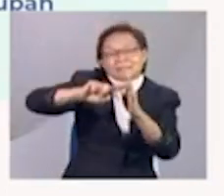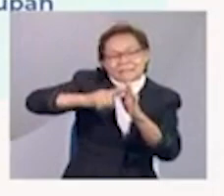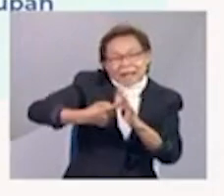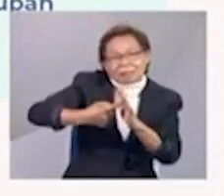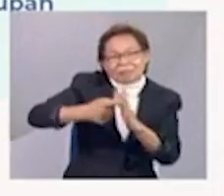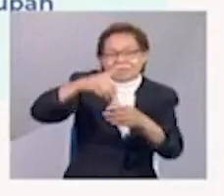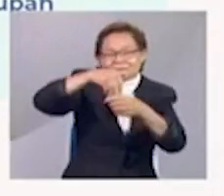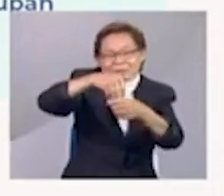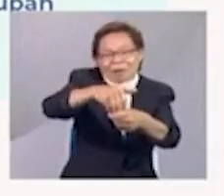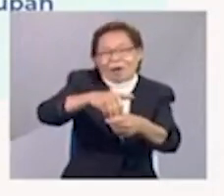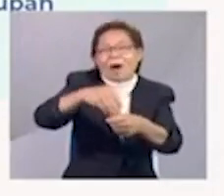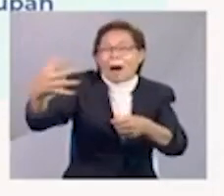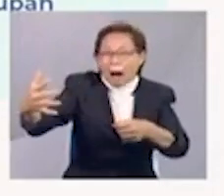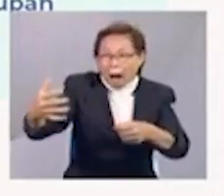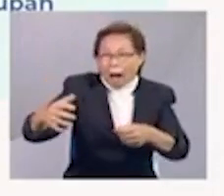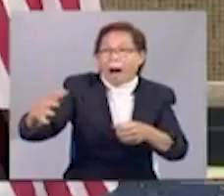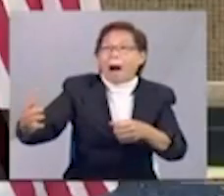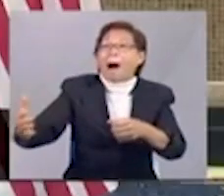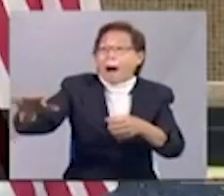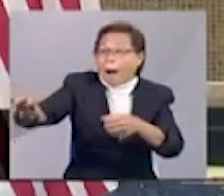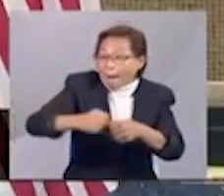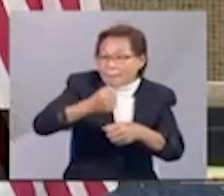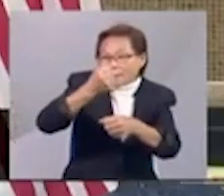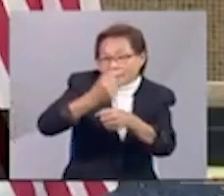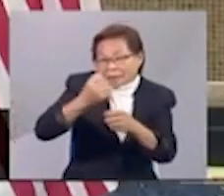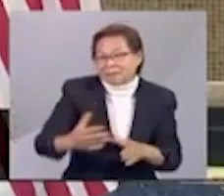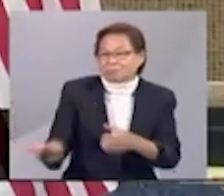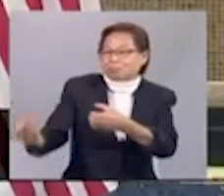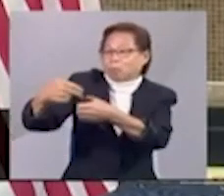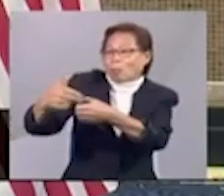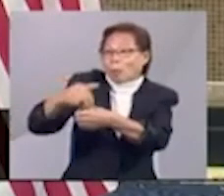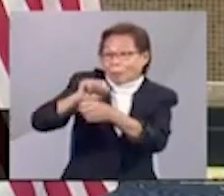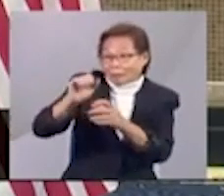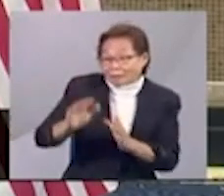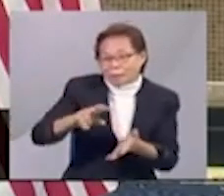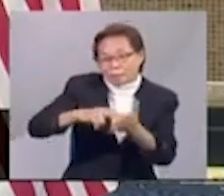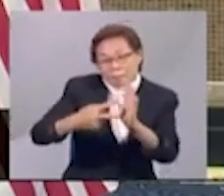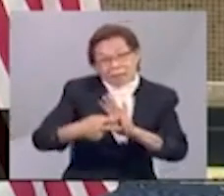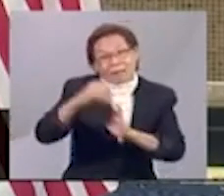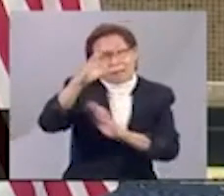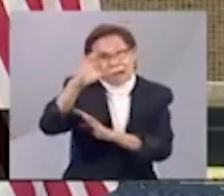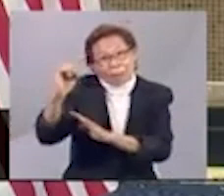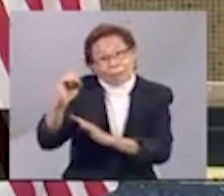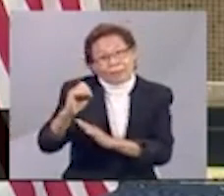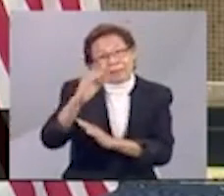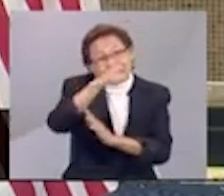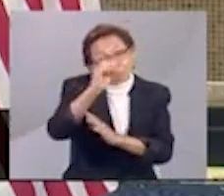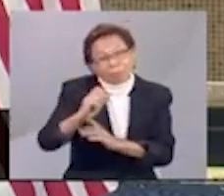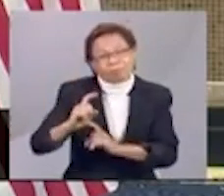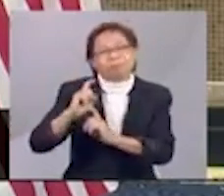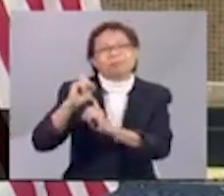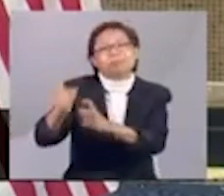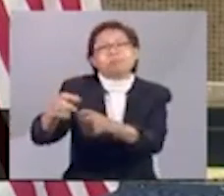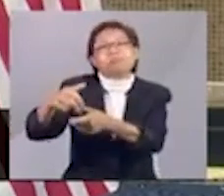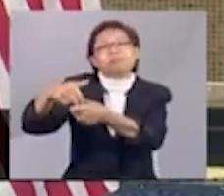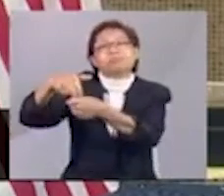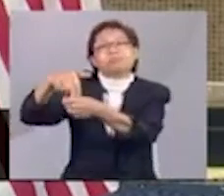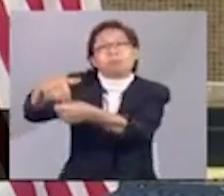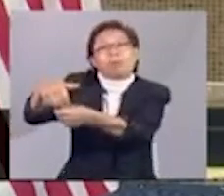insentif pengambilan pekerja di masyarakat akan diberikan insentif keuangan